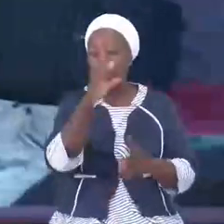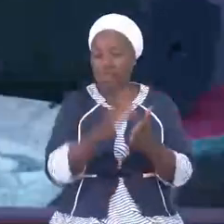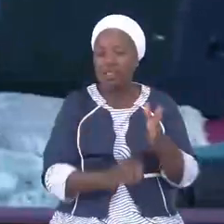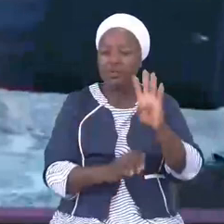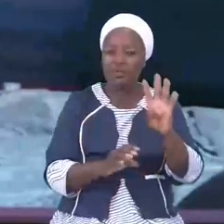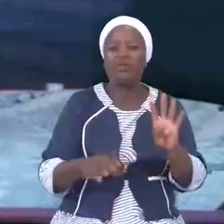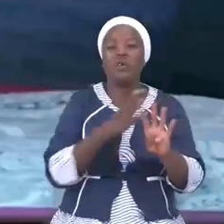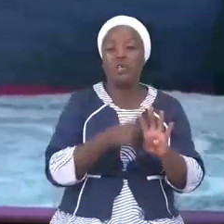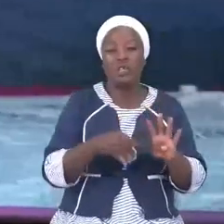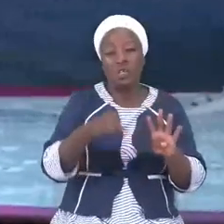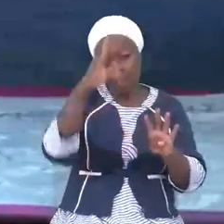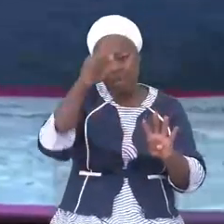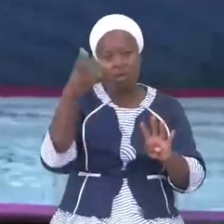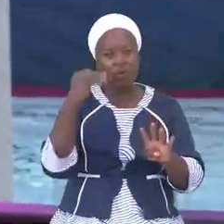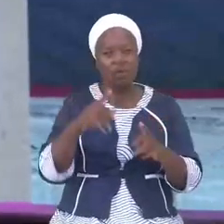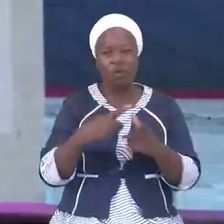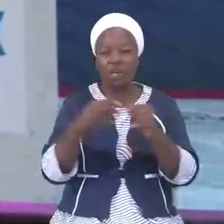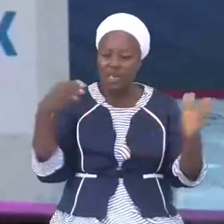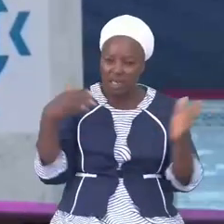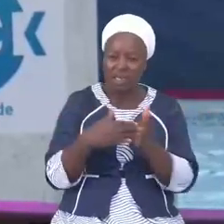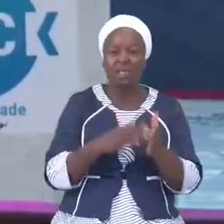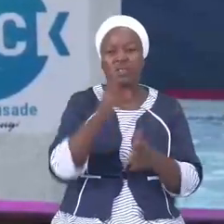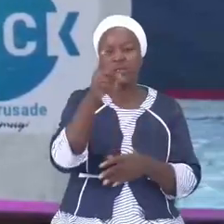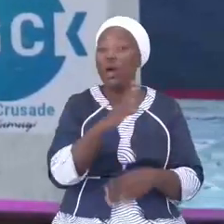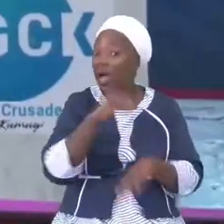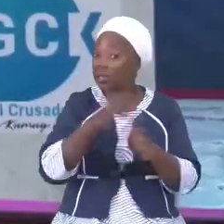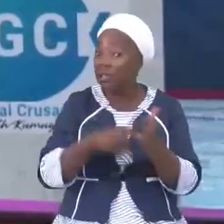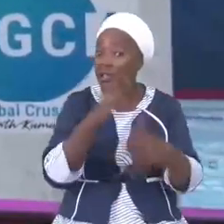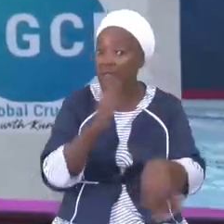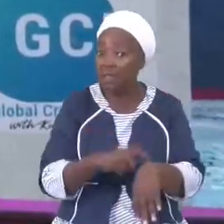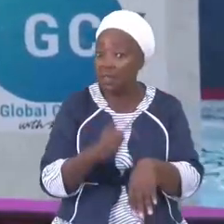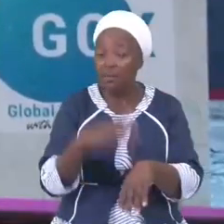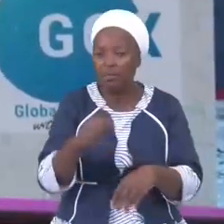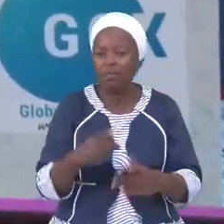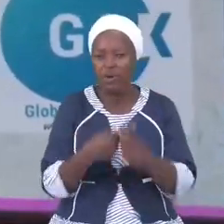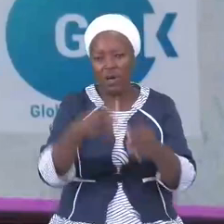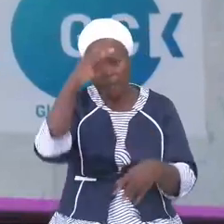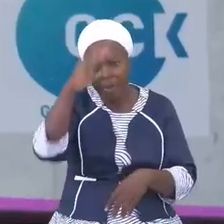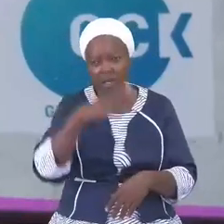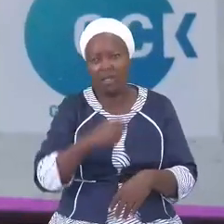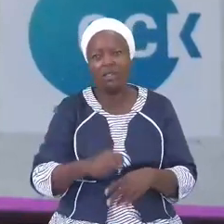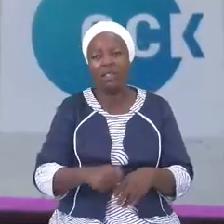il fuyait contre Dieu. En ce moment, l'homme qui court, l'homme prodige,